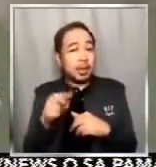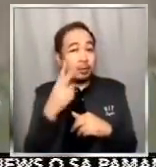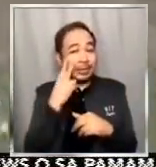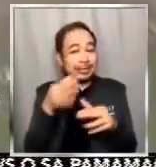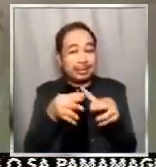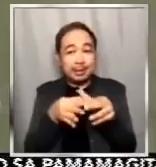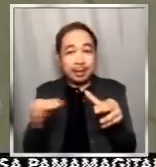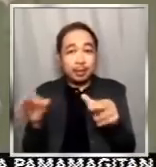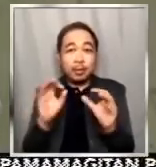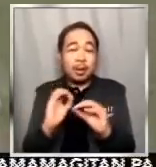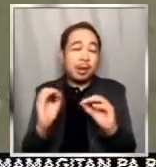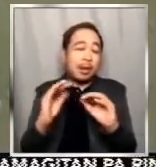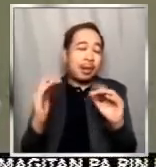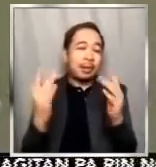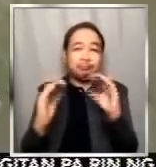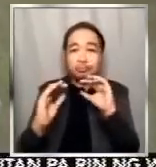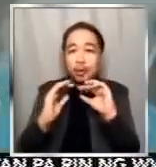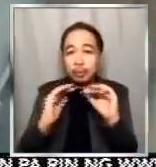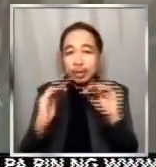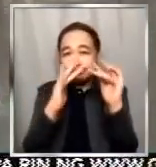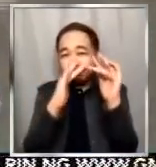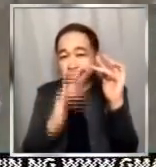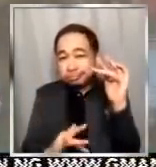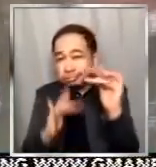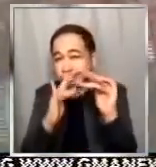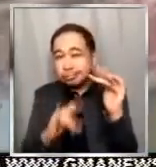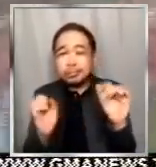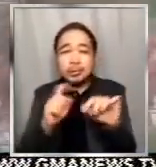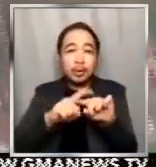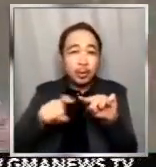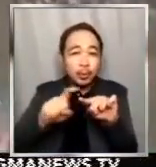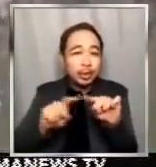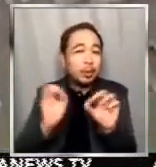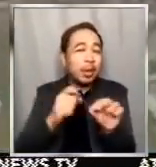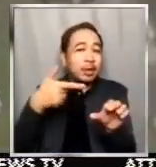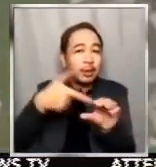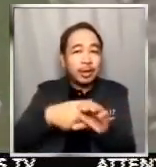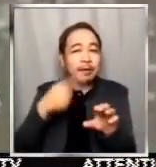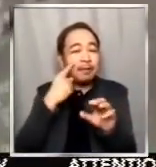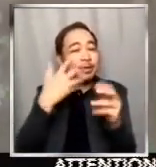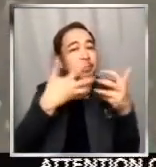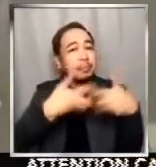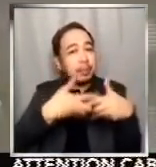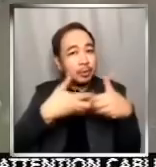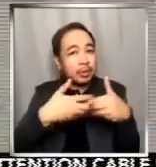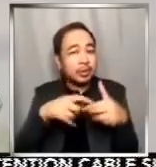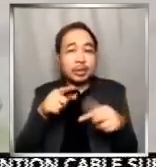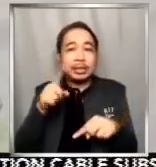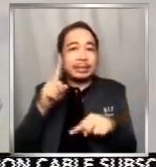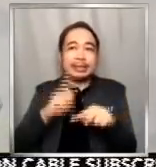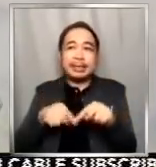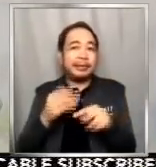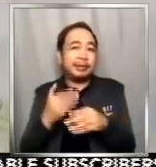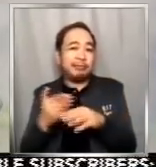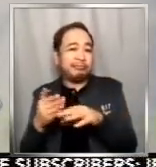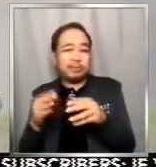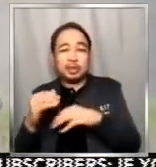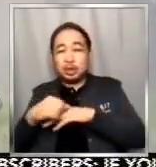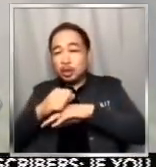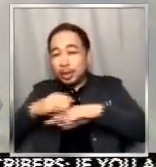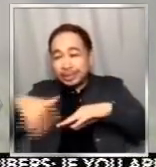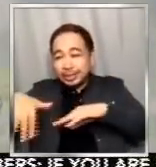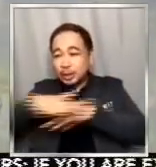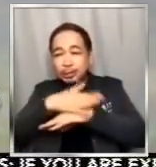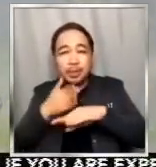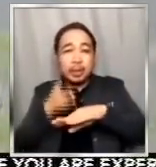ng komunikasyon, walang kuryente, walang gasolina para sa mga generator. Hindi pa rin sila makatawid ng dagat dahil medyo malakas pa rin ang alon hanggang